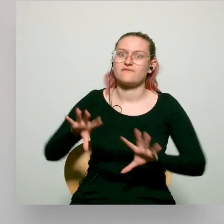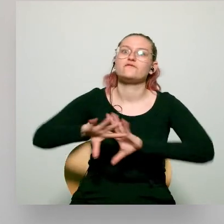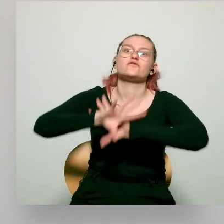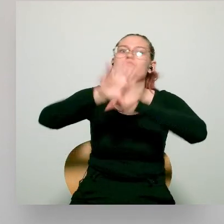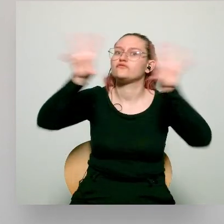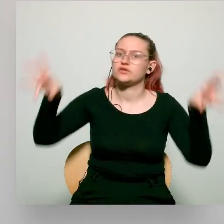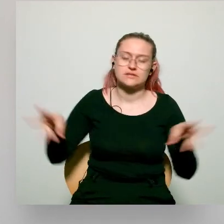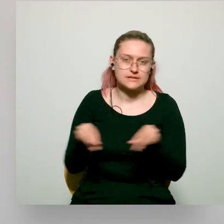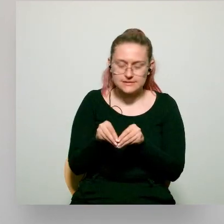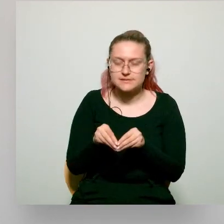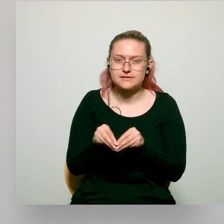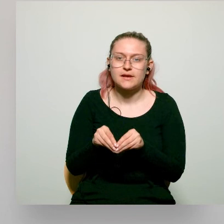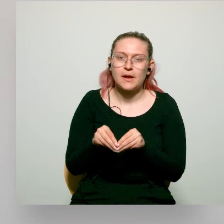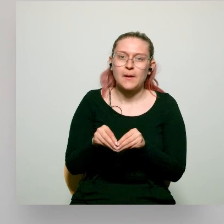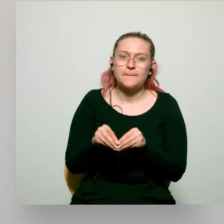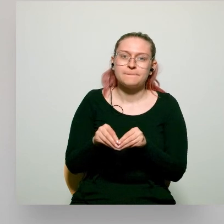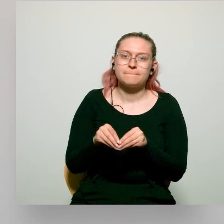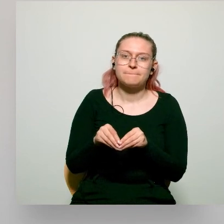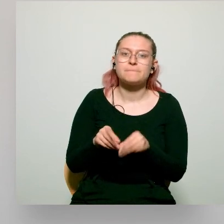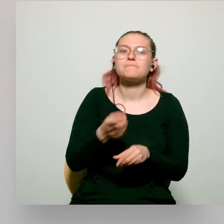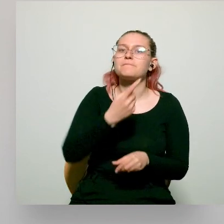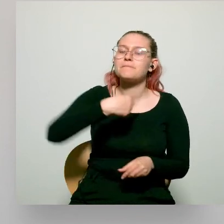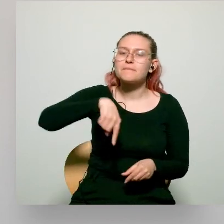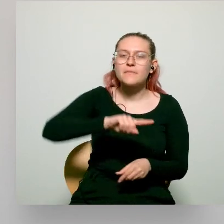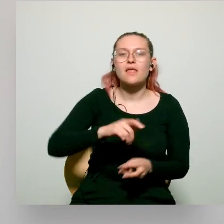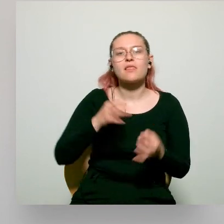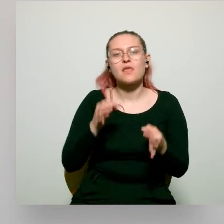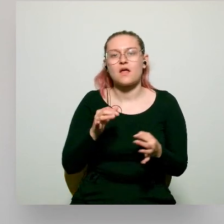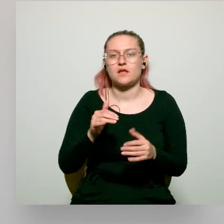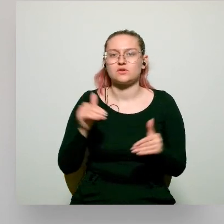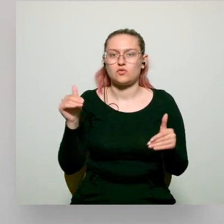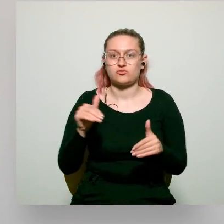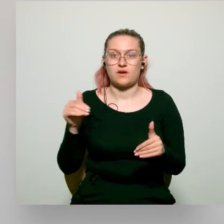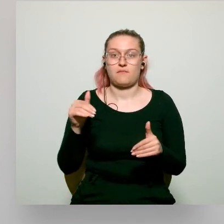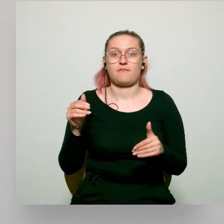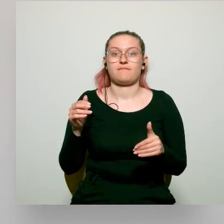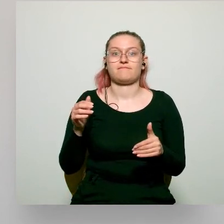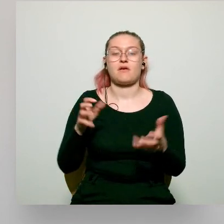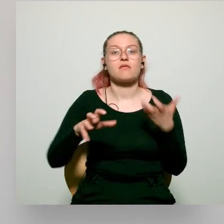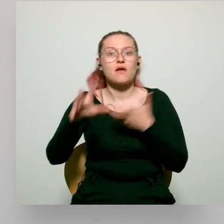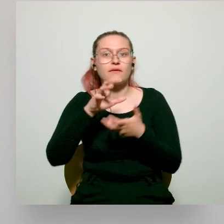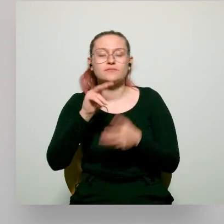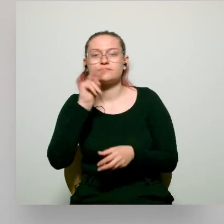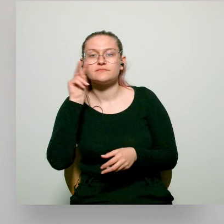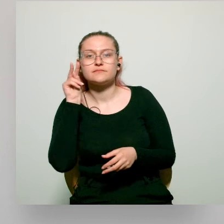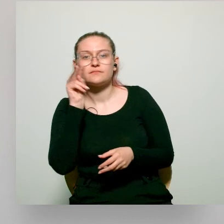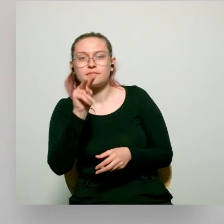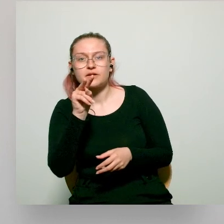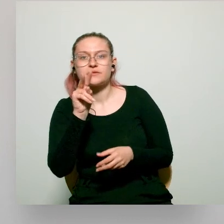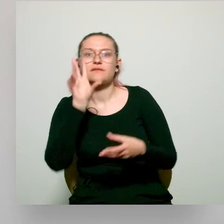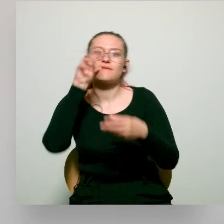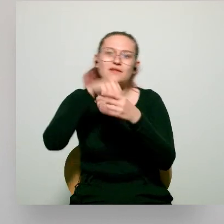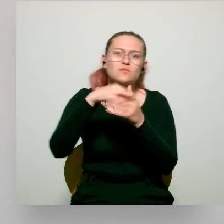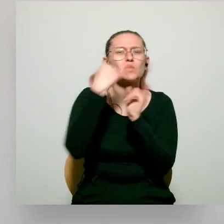mogliśmy wreszcie odejść od tego jednowymiarowego postrzegania rzeczywistości, która nas otacza i dotyczy